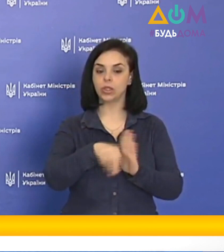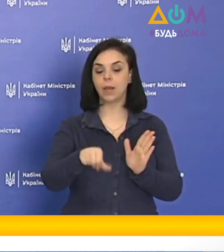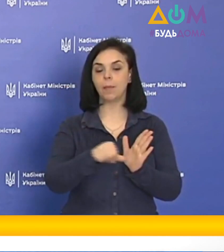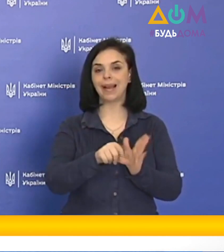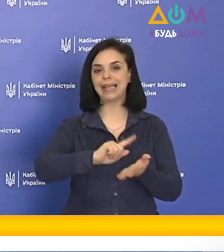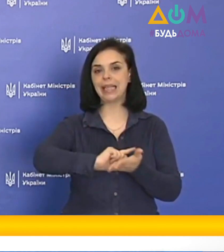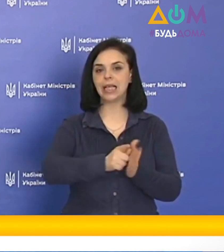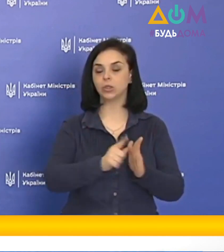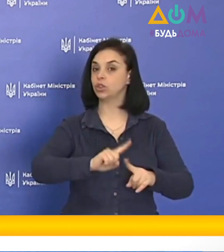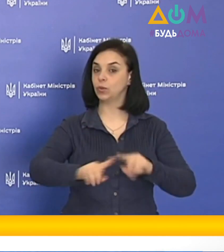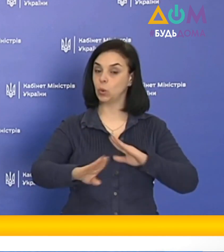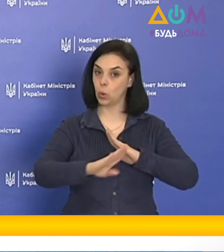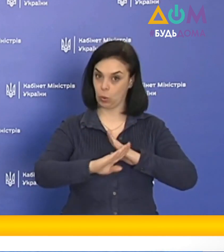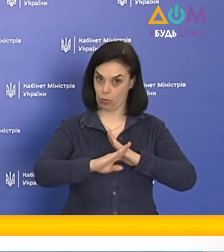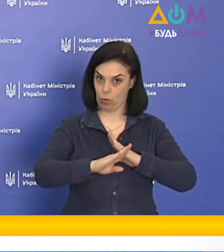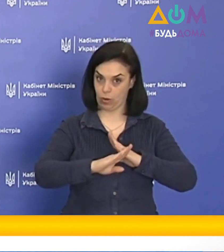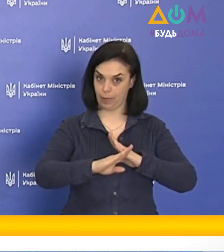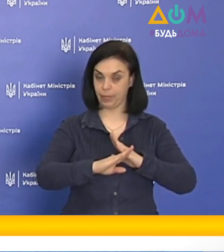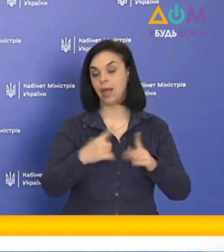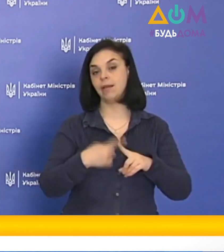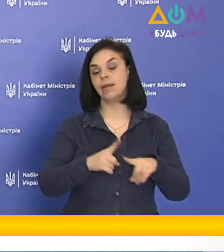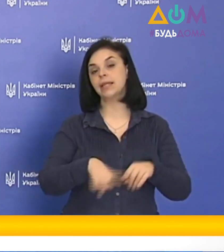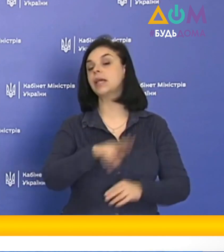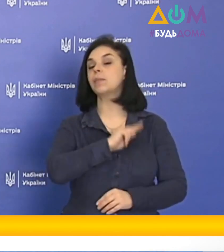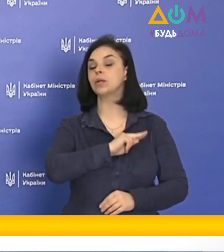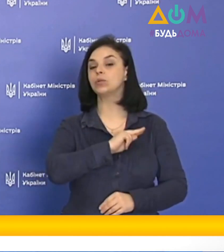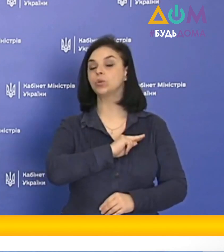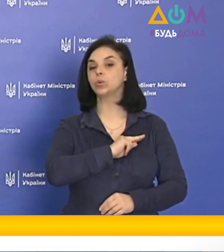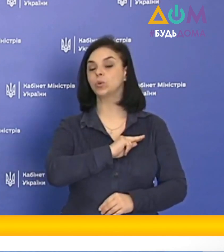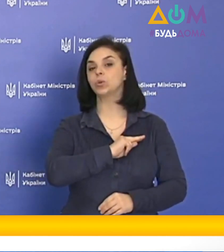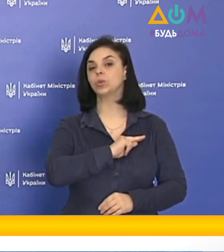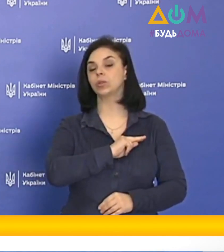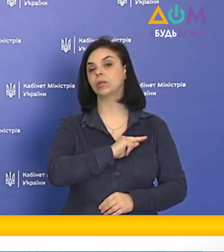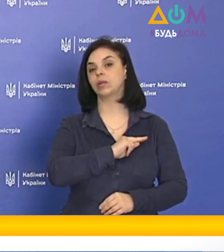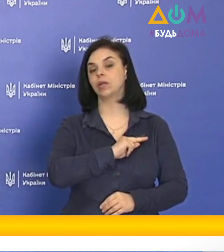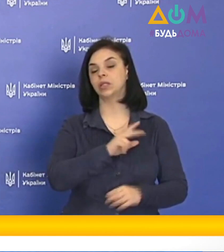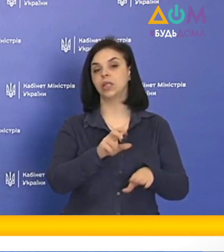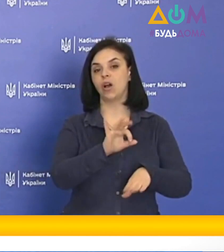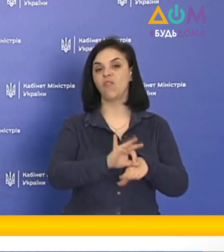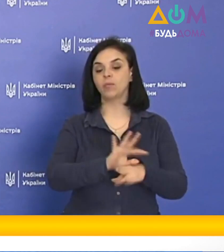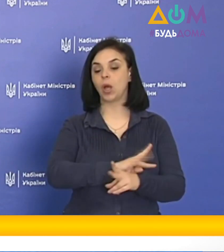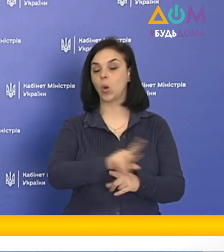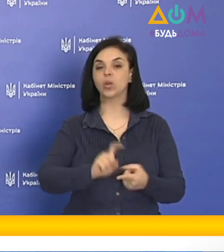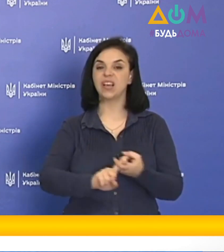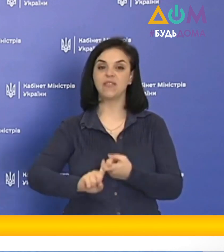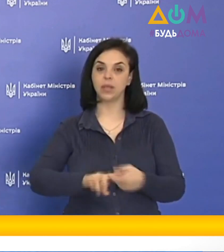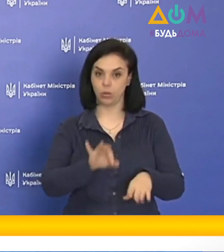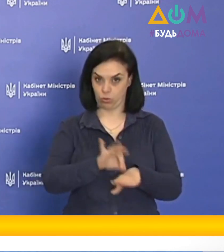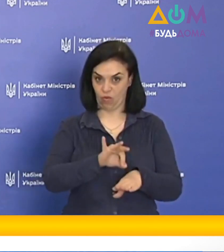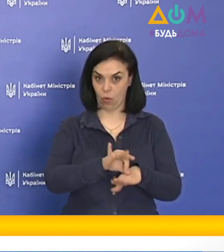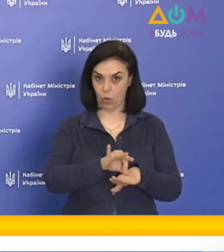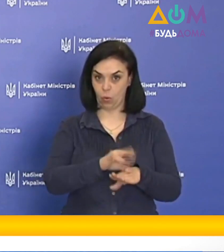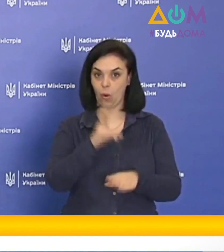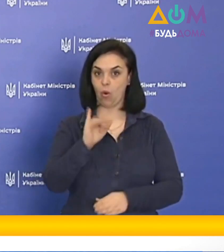бригад екстреної швидкої допомоги, які працюють з хворими на коронавірусну